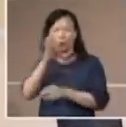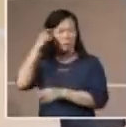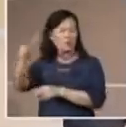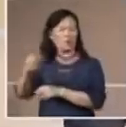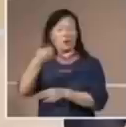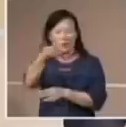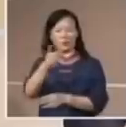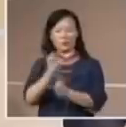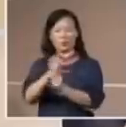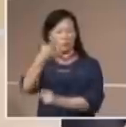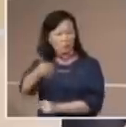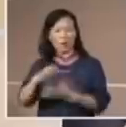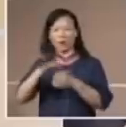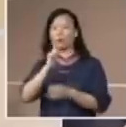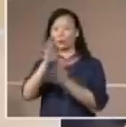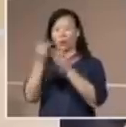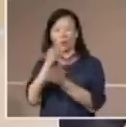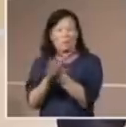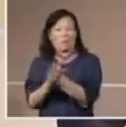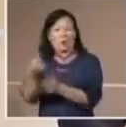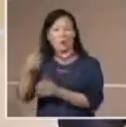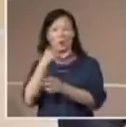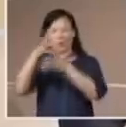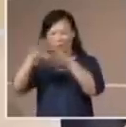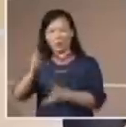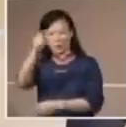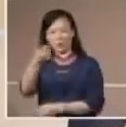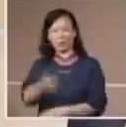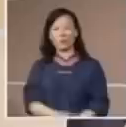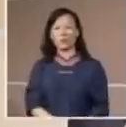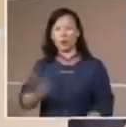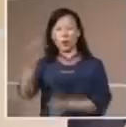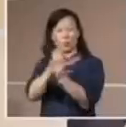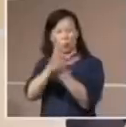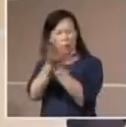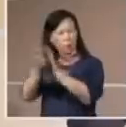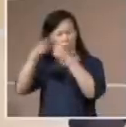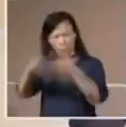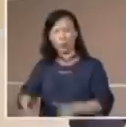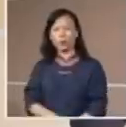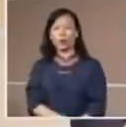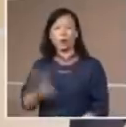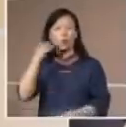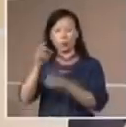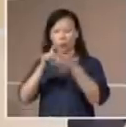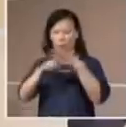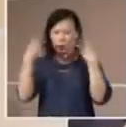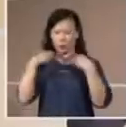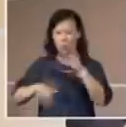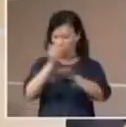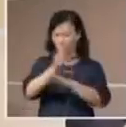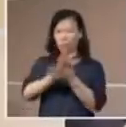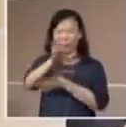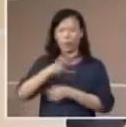好上做啊上好嘿，伊是画派的这建立者呢嘿，所以伊做足多这种工作呢。所以呐，我做主席，我老